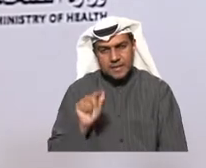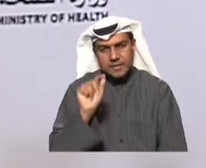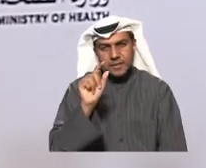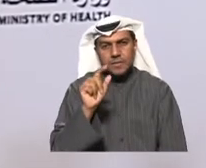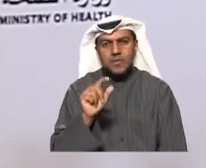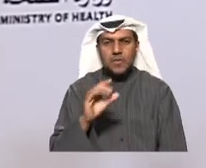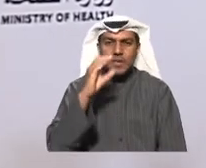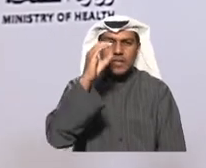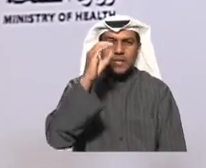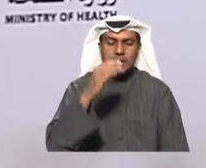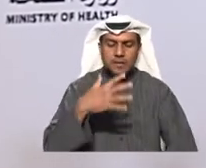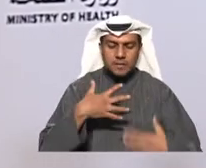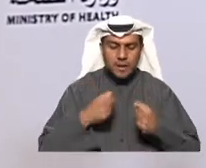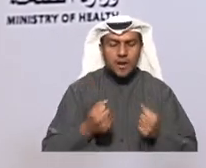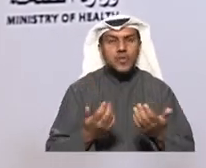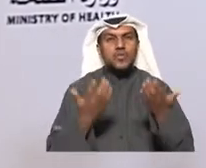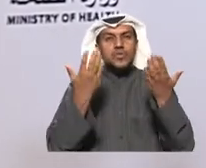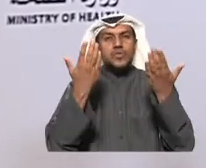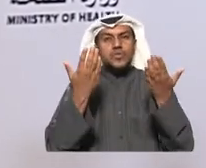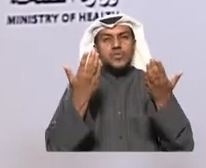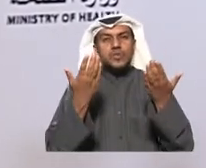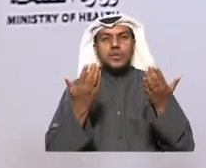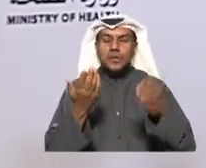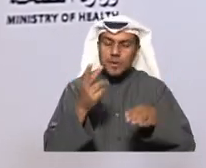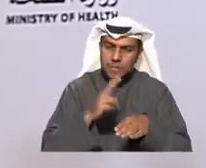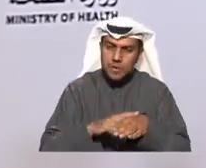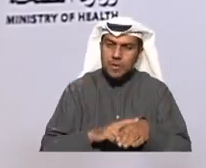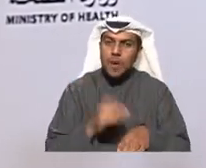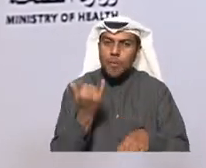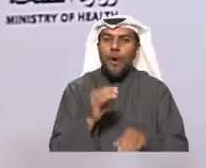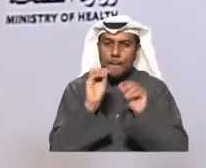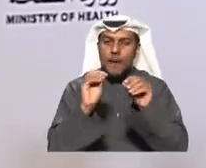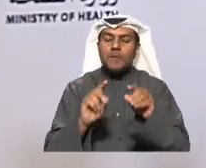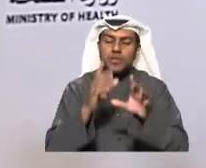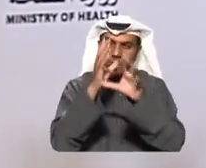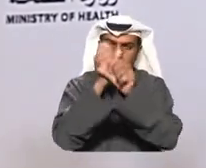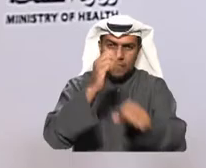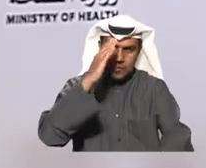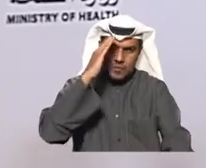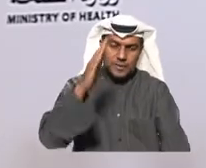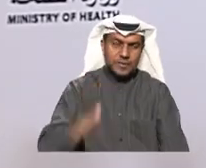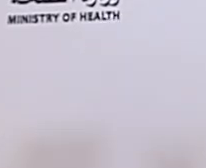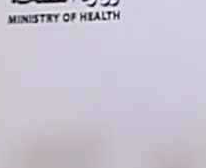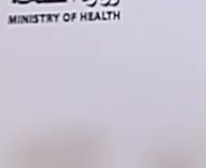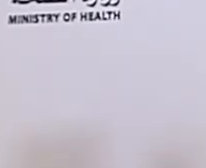وإن شاء الله نوافيكم في أي أمور تستجد حول هذا الموضوع. شكرا لكم مشاهدينا.